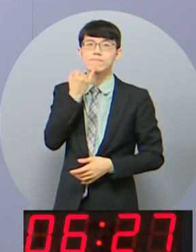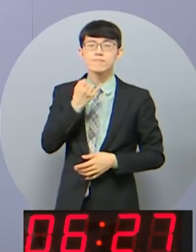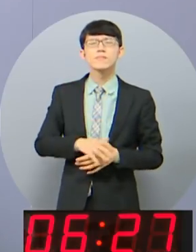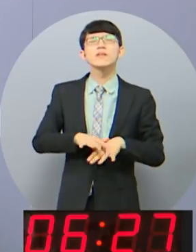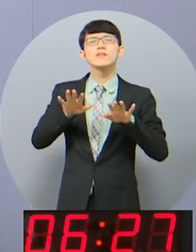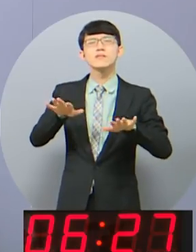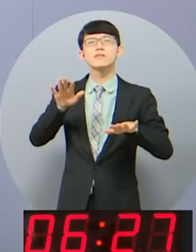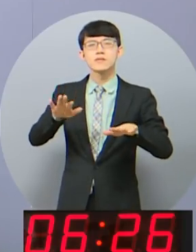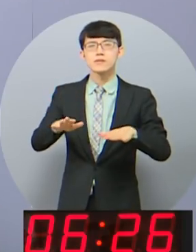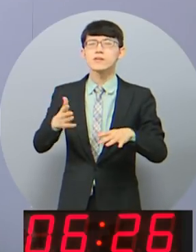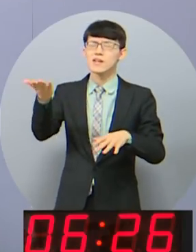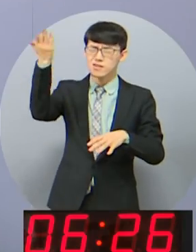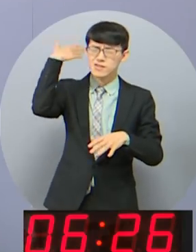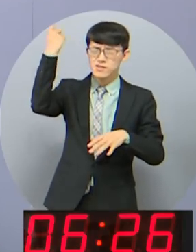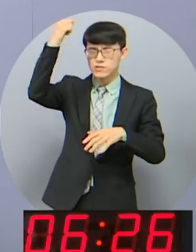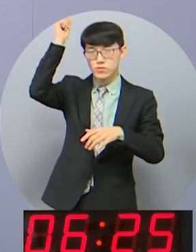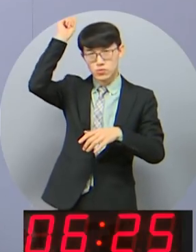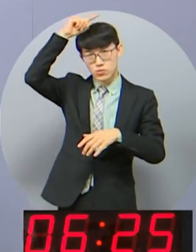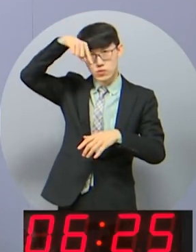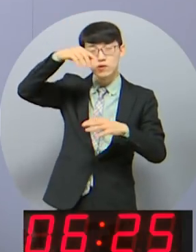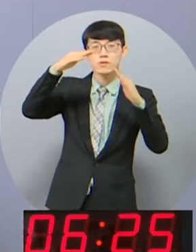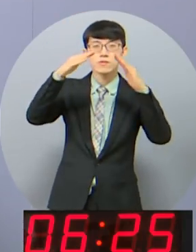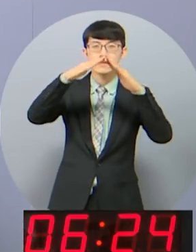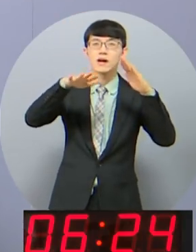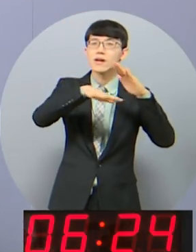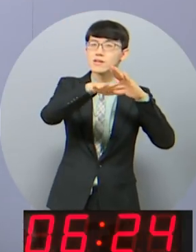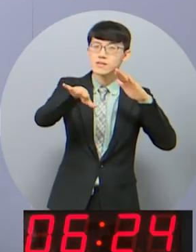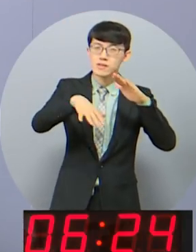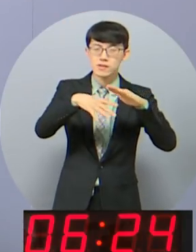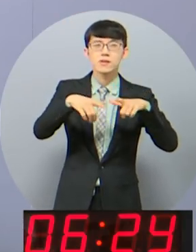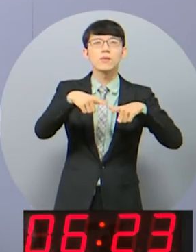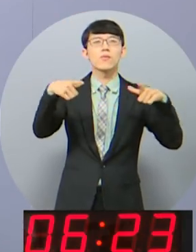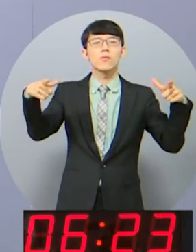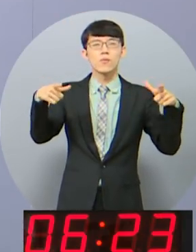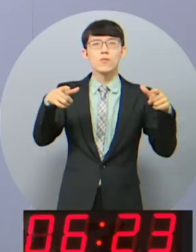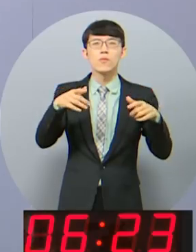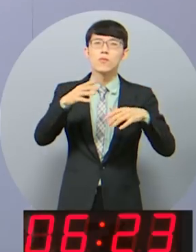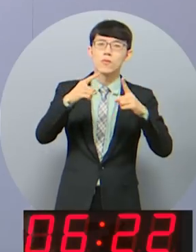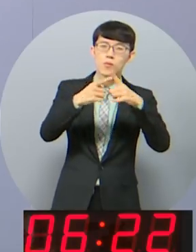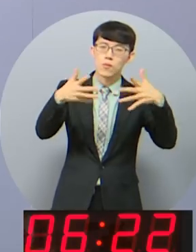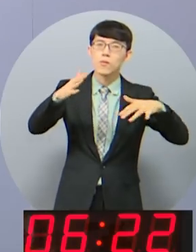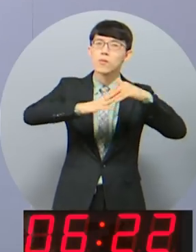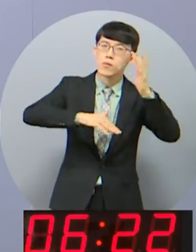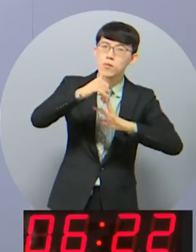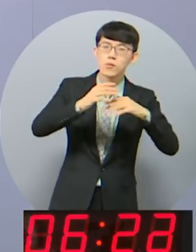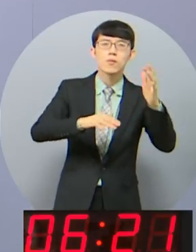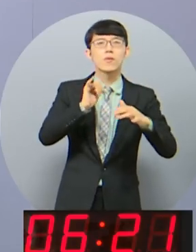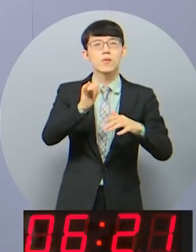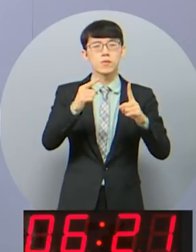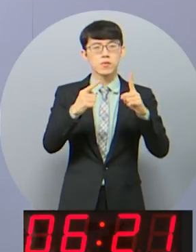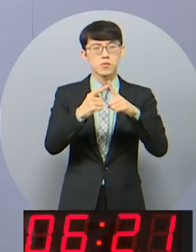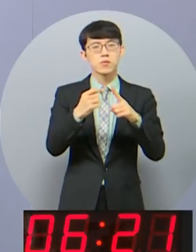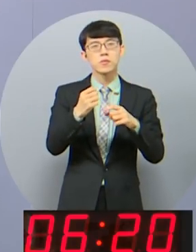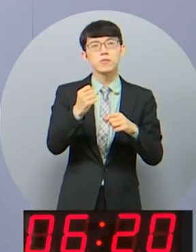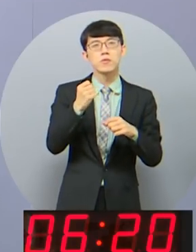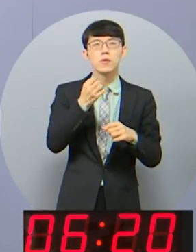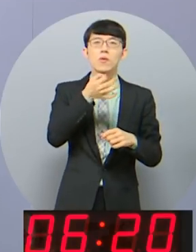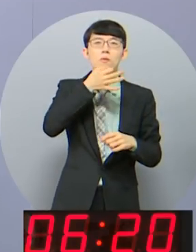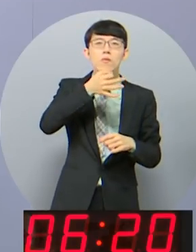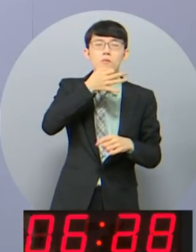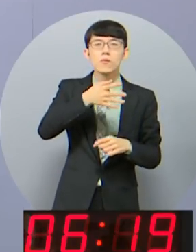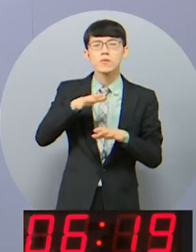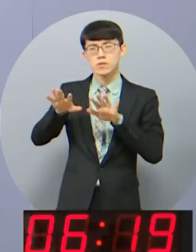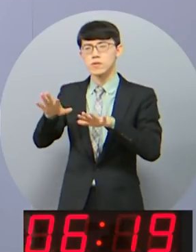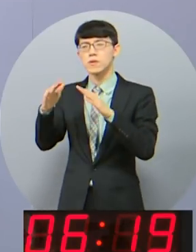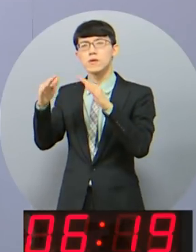变化，没有过去传统大家庭生活的经济优势、人力资源条件，在各种客